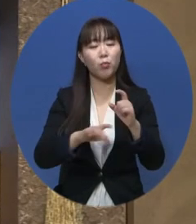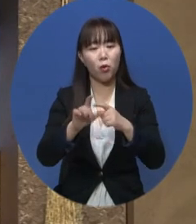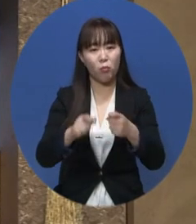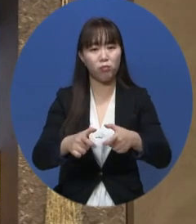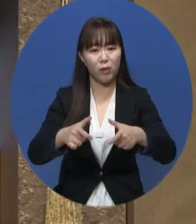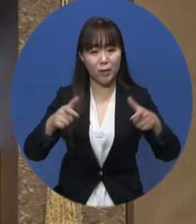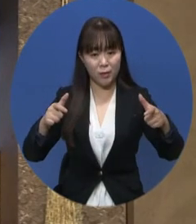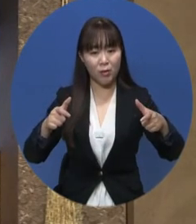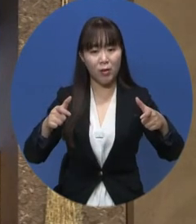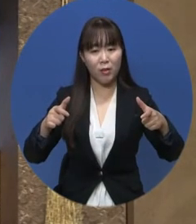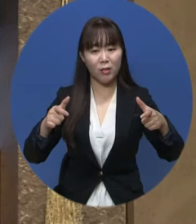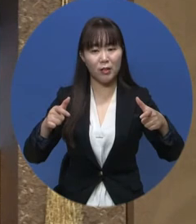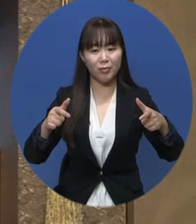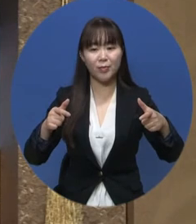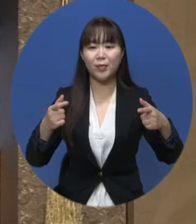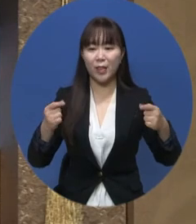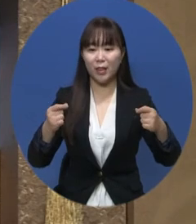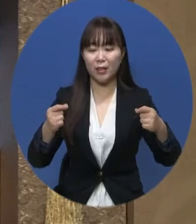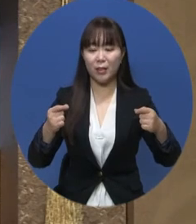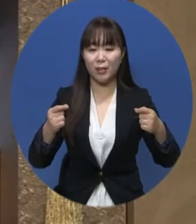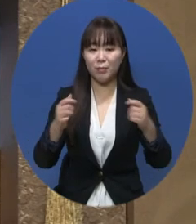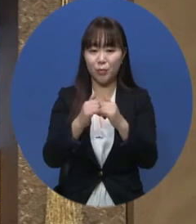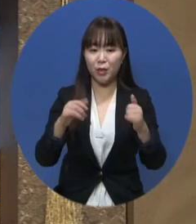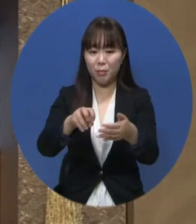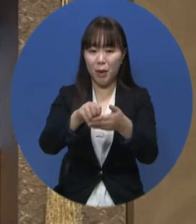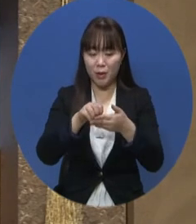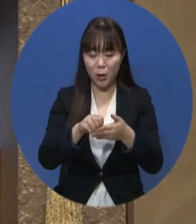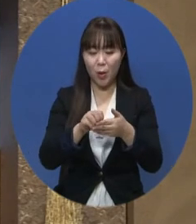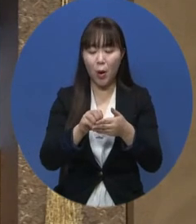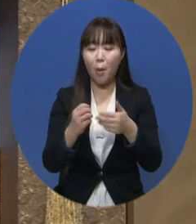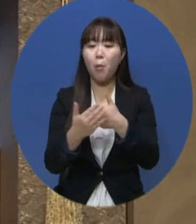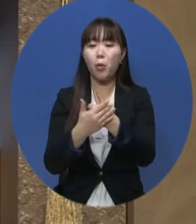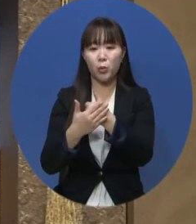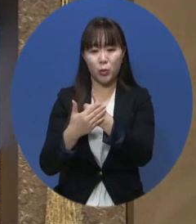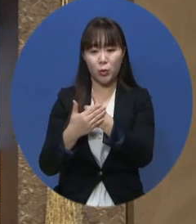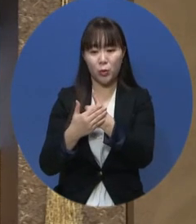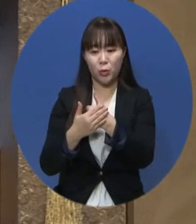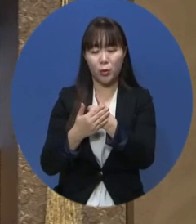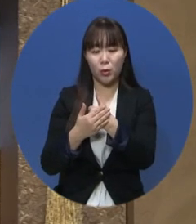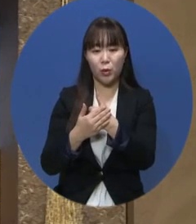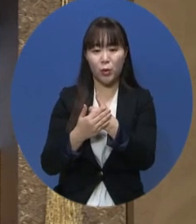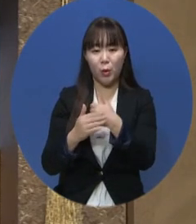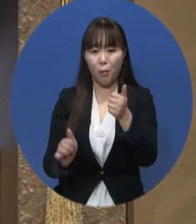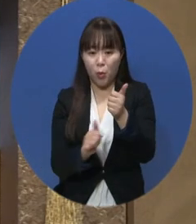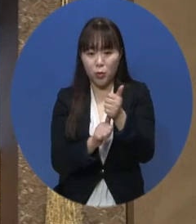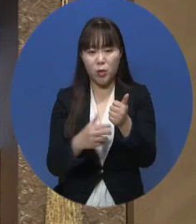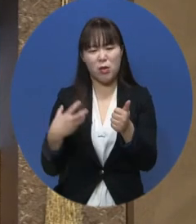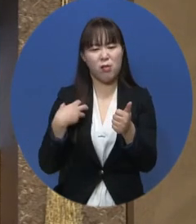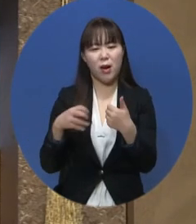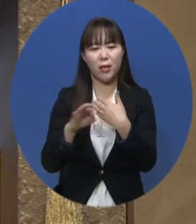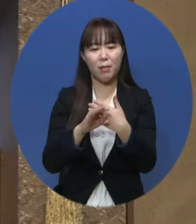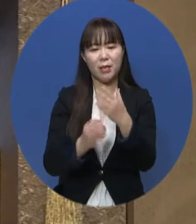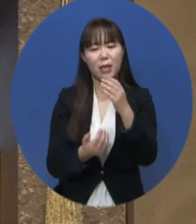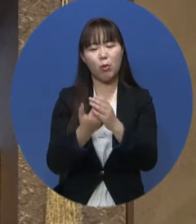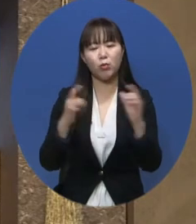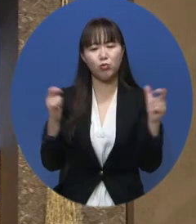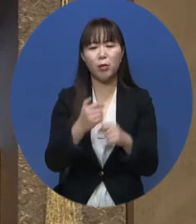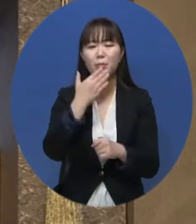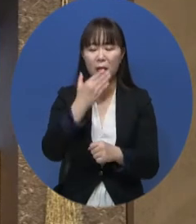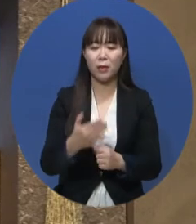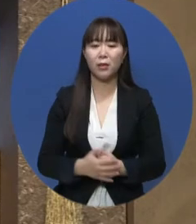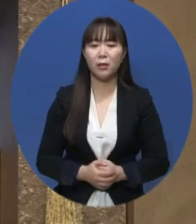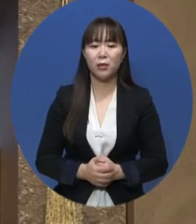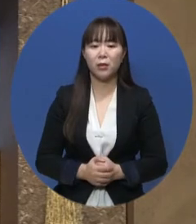늘려서 그런 부분들이 들어와서 그런 보조 역할만 해줘도 네. 그런 사고를 더 줄일 수도 있다고 볼 수 있거든요. 그래서